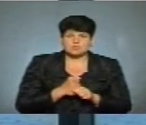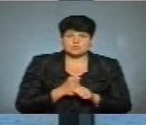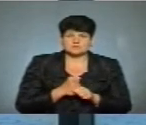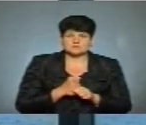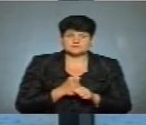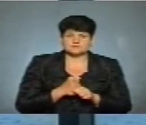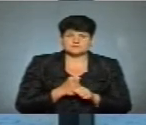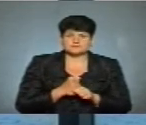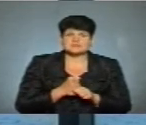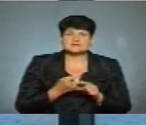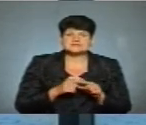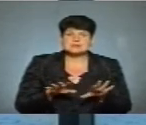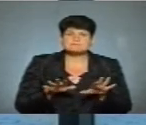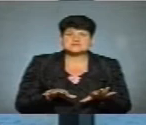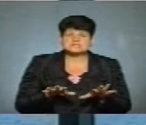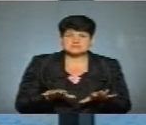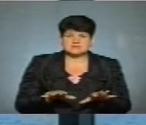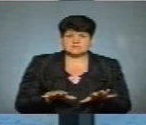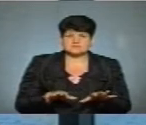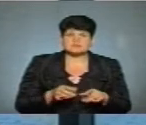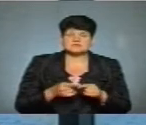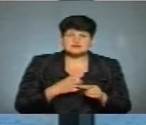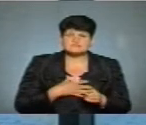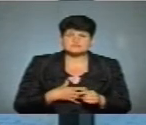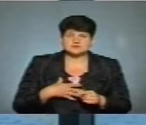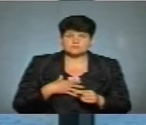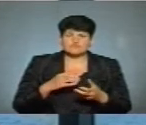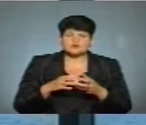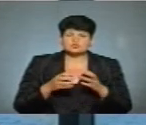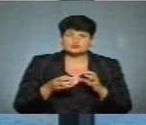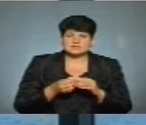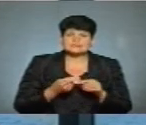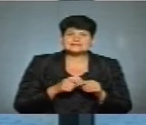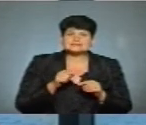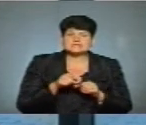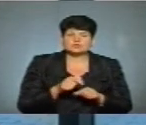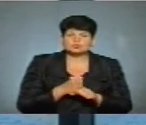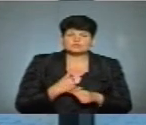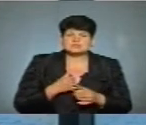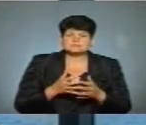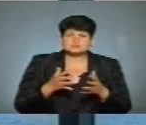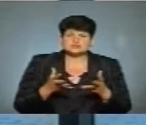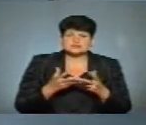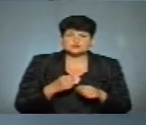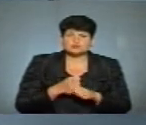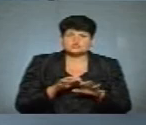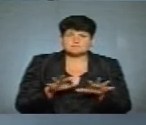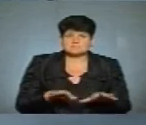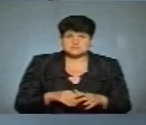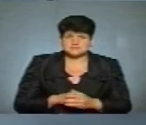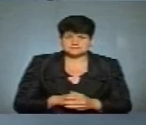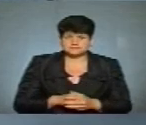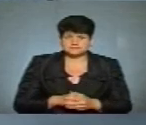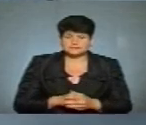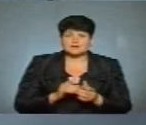скажімо, підрядників, це є місцевий. Теж важлива річ, тому що в результаті цієї роботи у нас збільшилась кількість робочих місць.